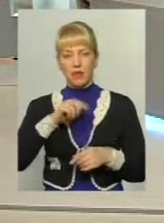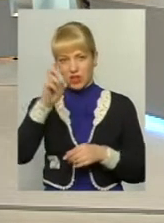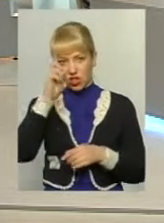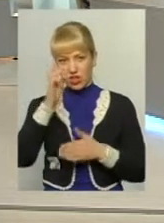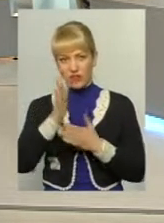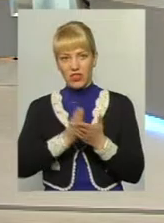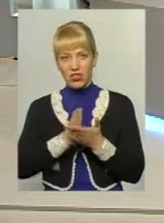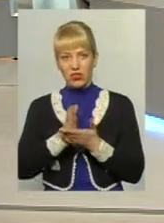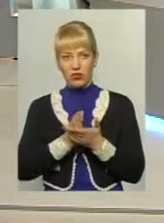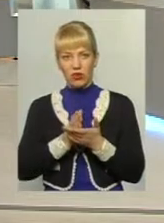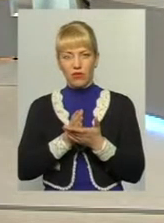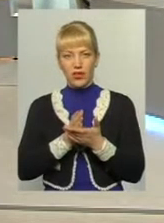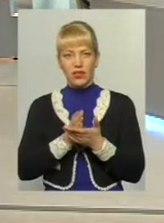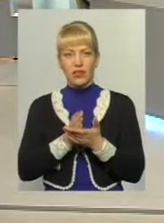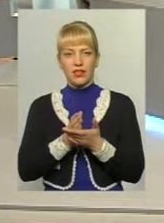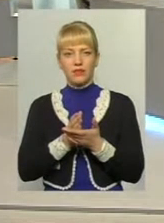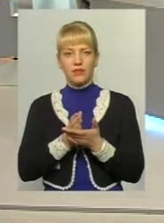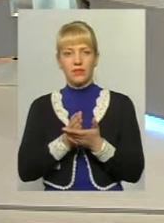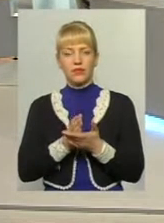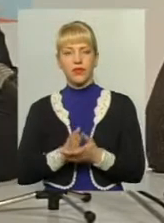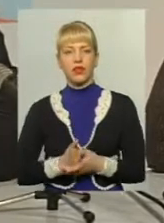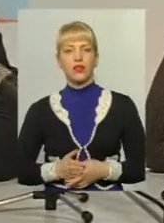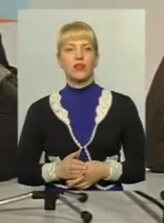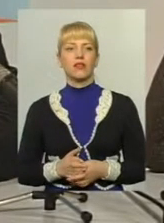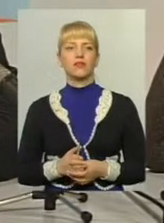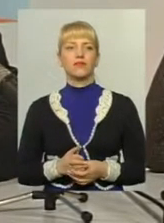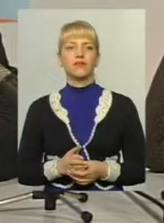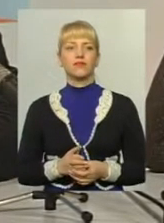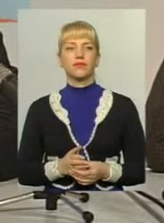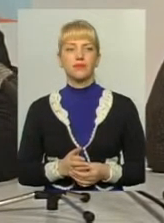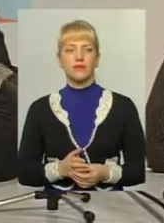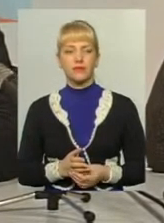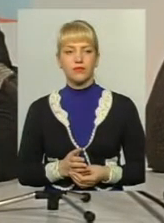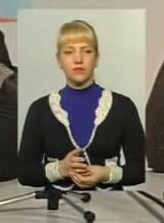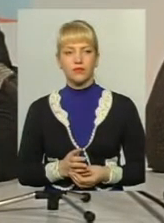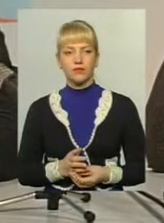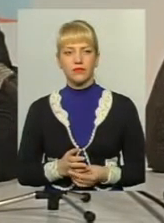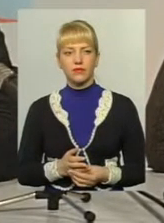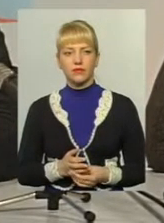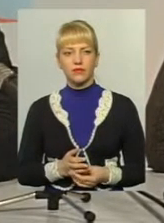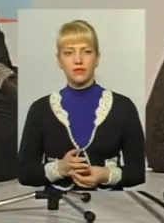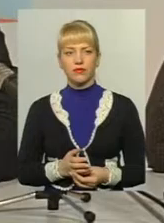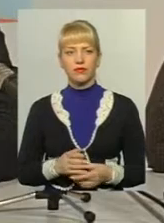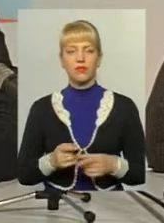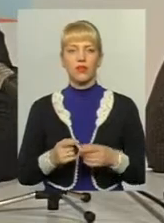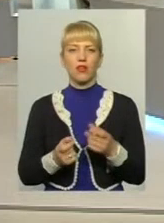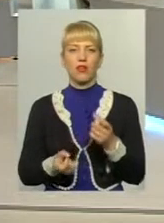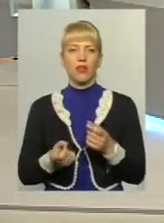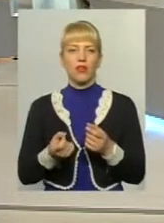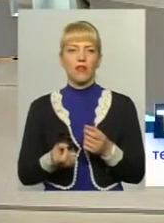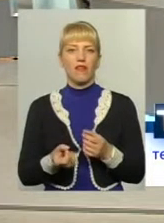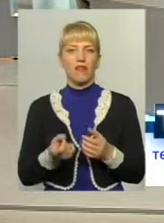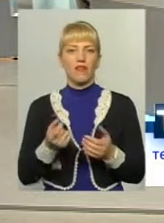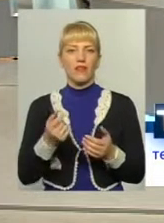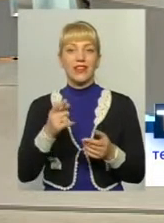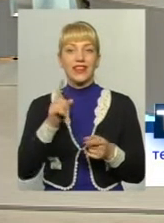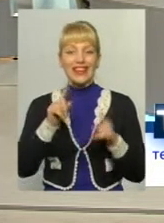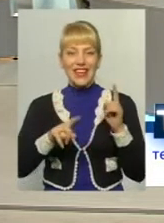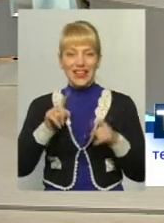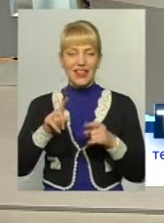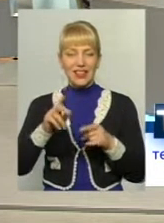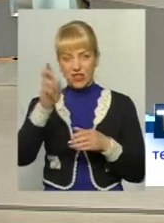приходиться постійно добиватися те, що належить нам по закону. Ось, власне. В деяких випадках